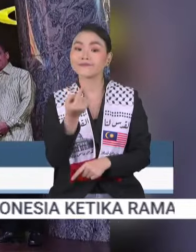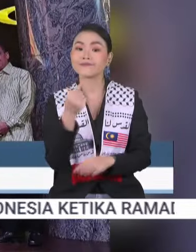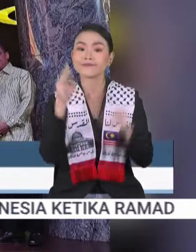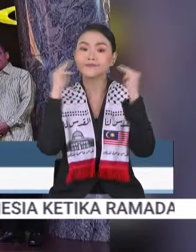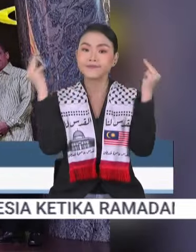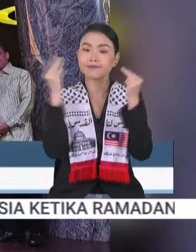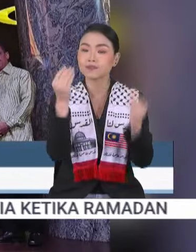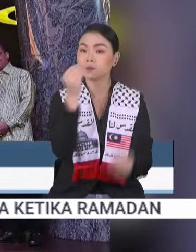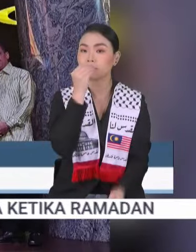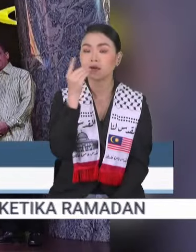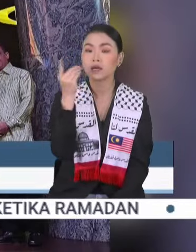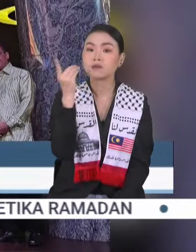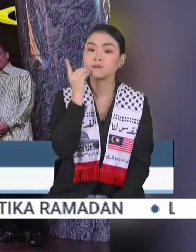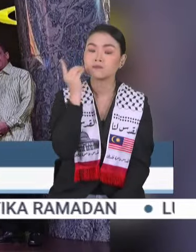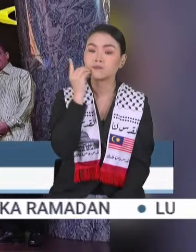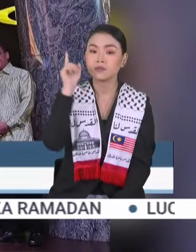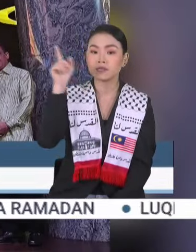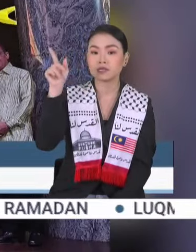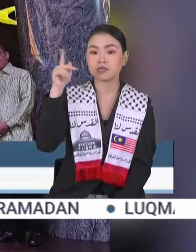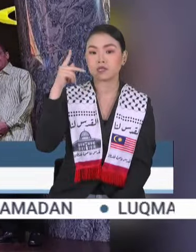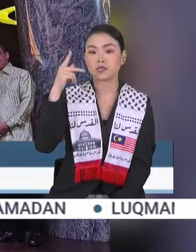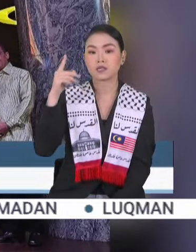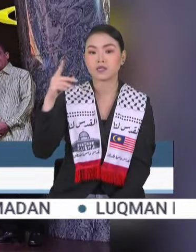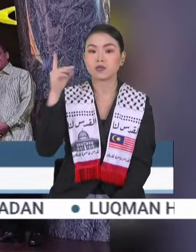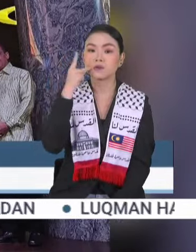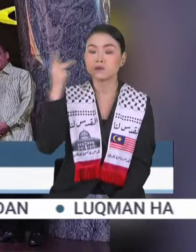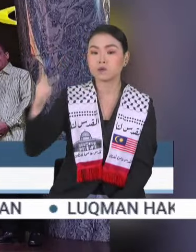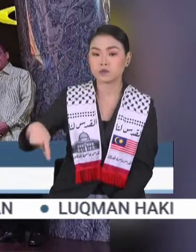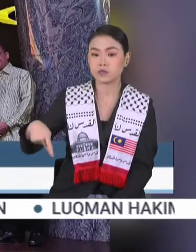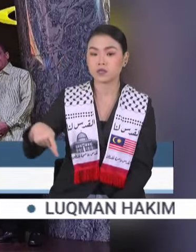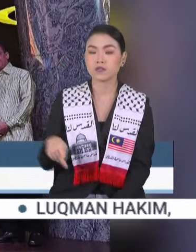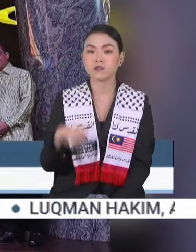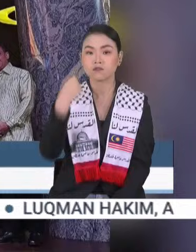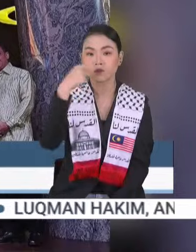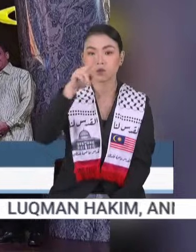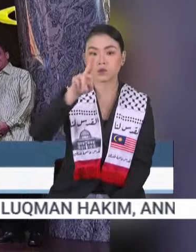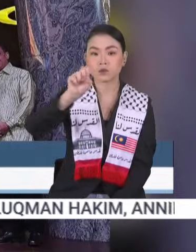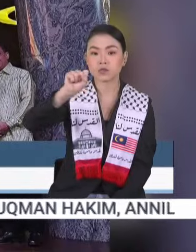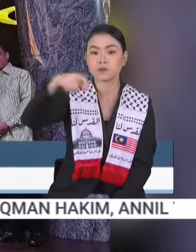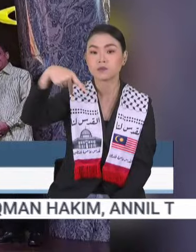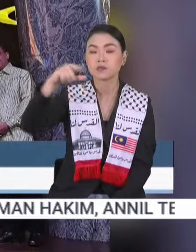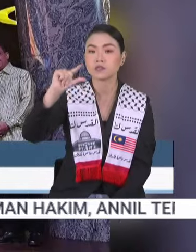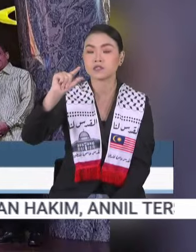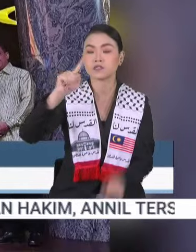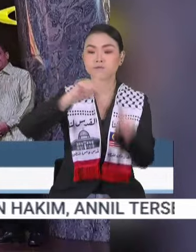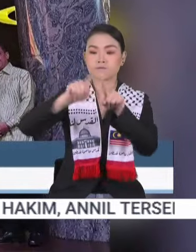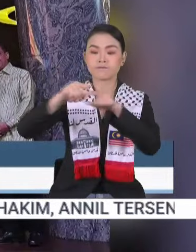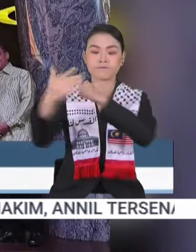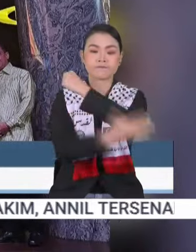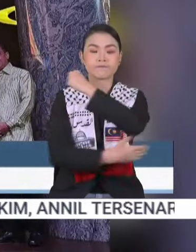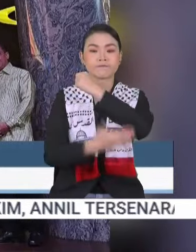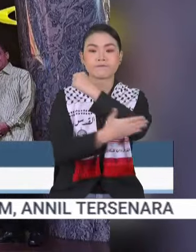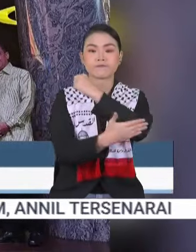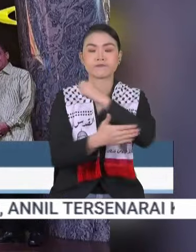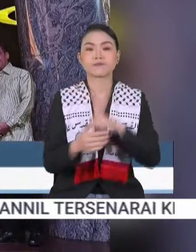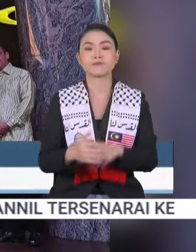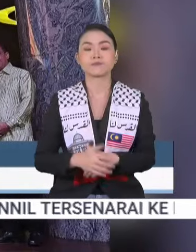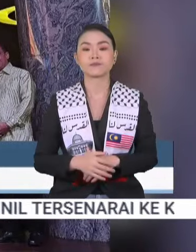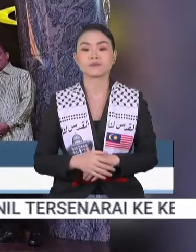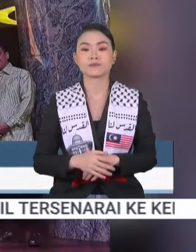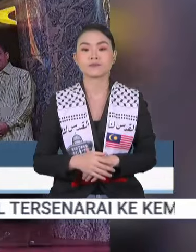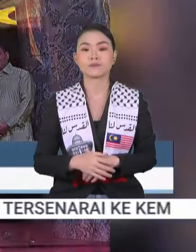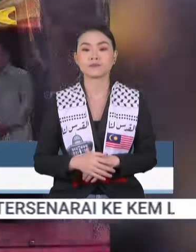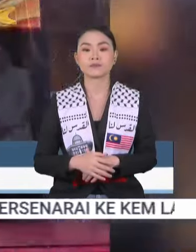Majlis makan malam Uni di Kuching untuk delegasi uspg dari beberapa negara antaranya Ghana England boswana